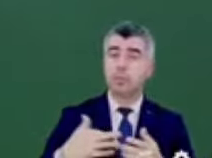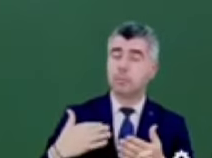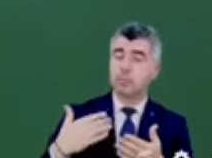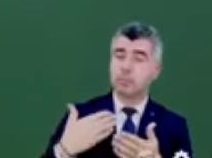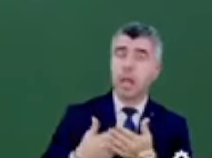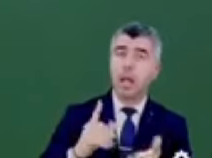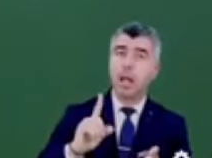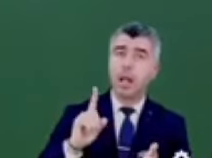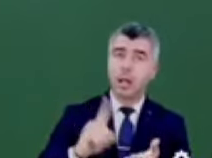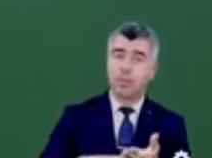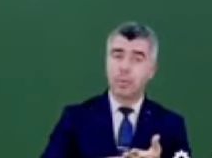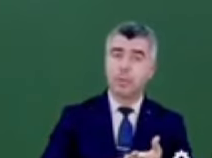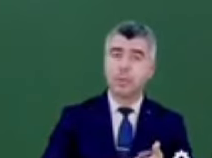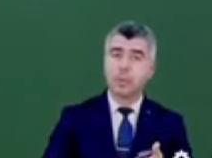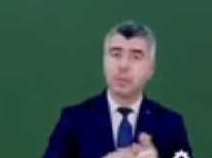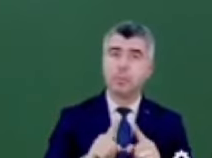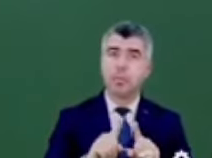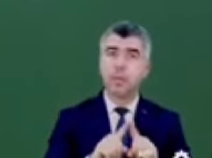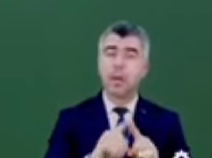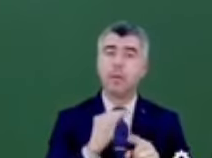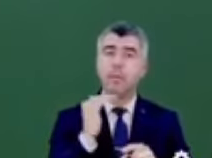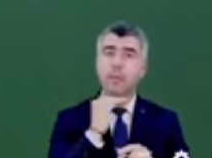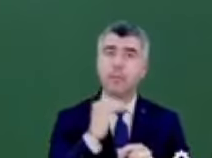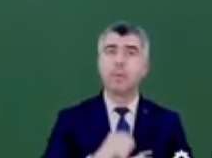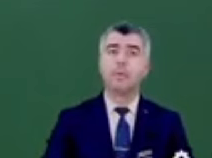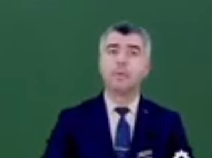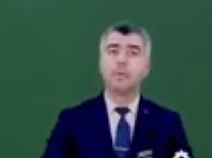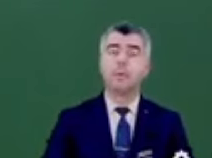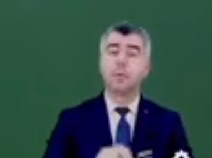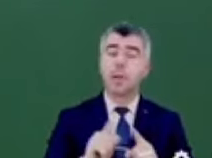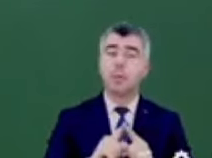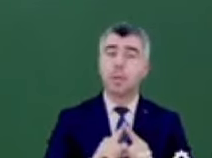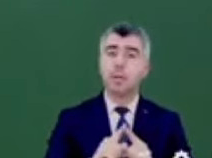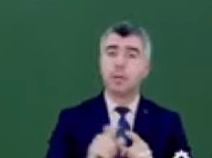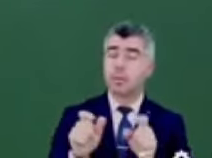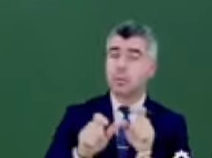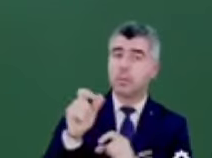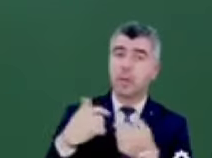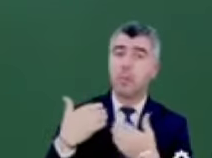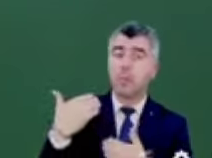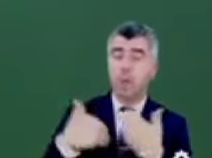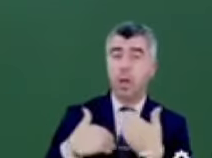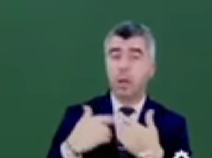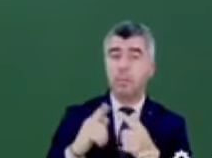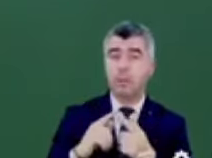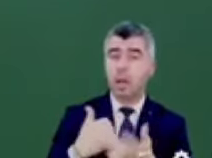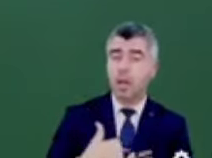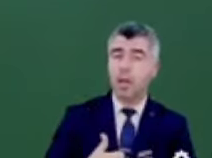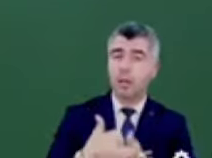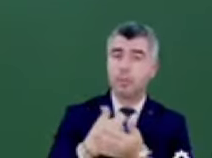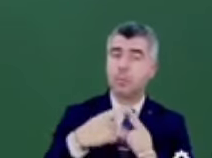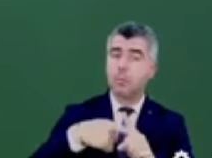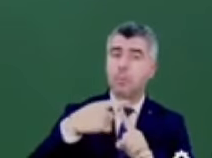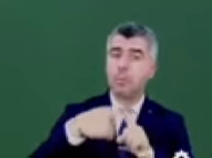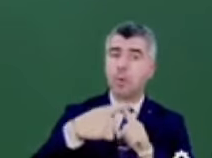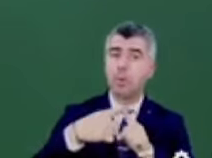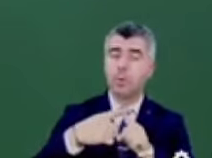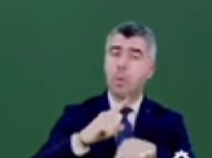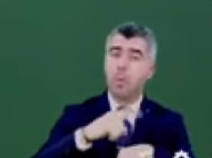لابد بالتسريع دياله لان هذ الفئه هذ محتاجه بزاف من الاعانه وه هذا الوقت اللي